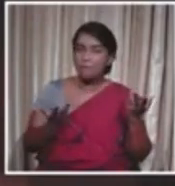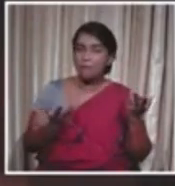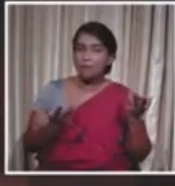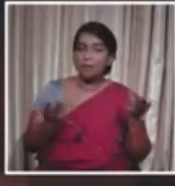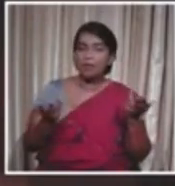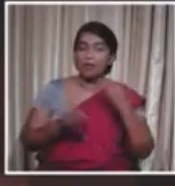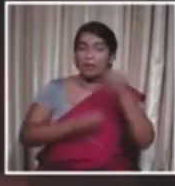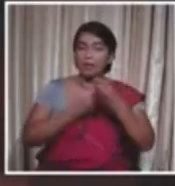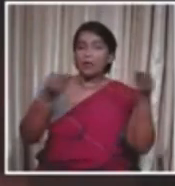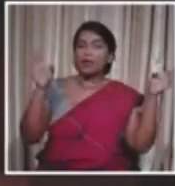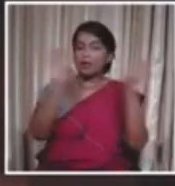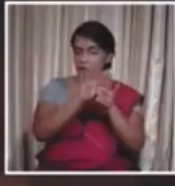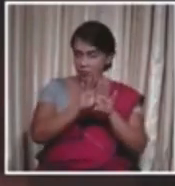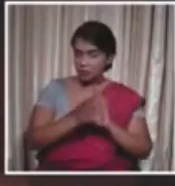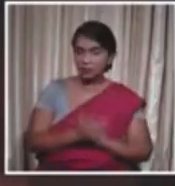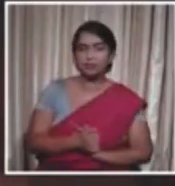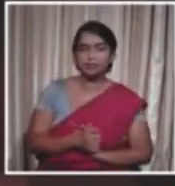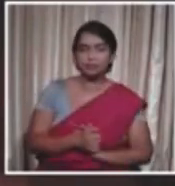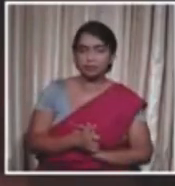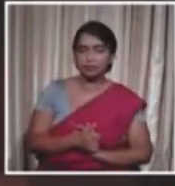ත්‍රිපෝෂ කර්මාන්ත ශාලාව වැහි.